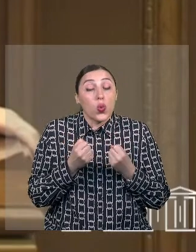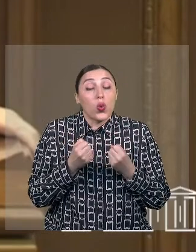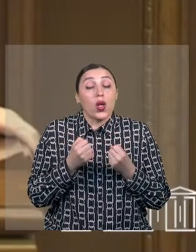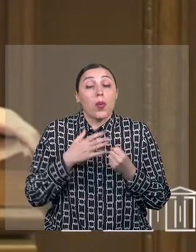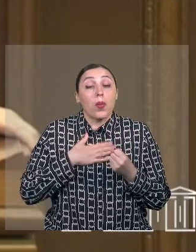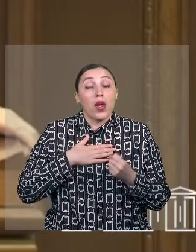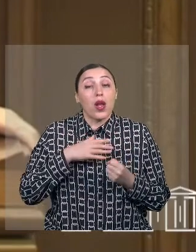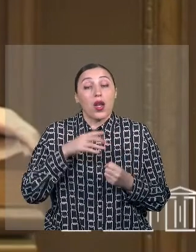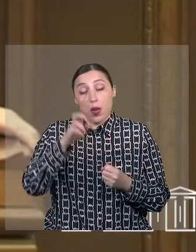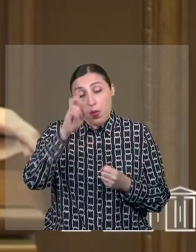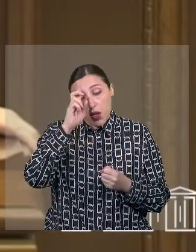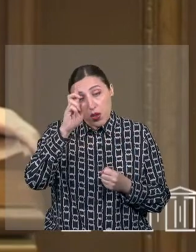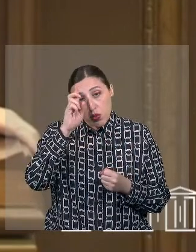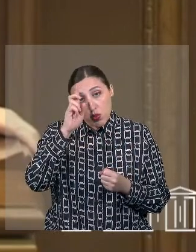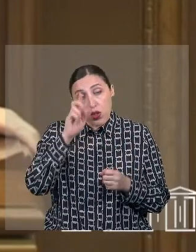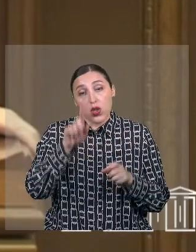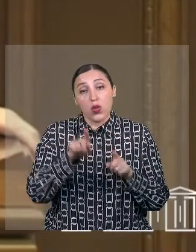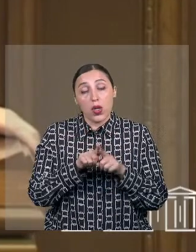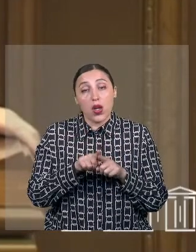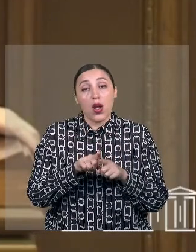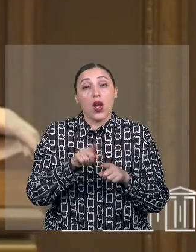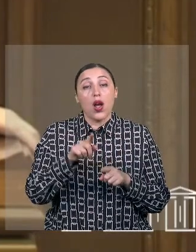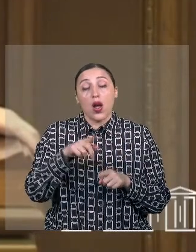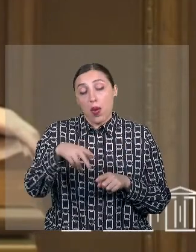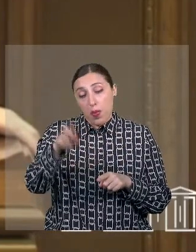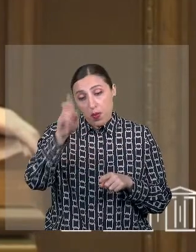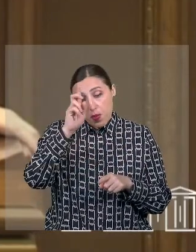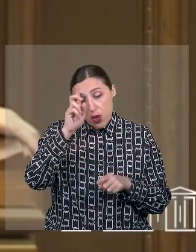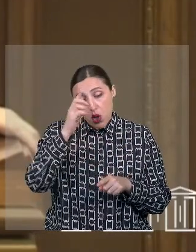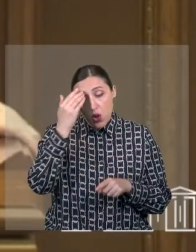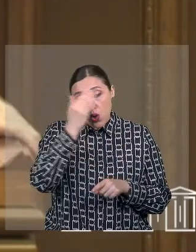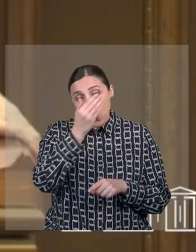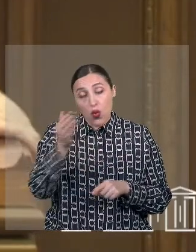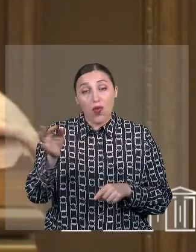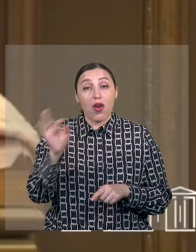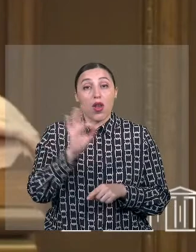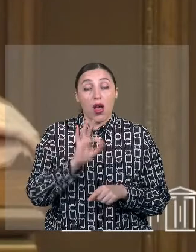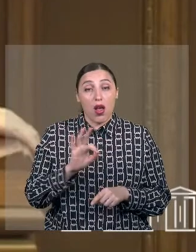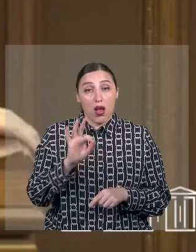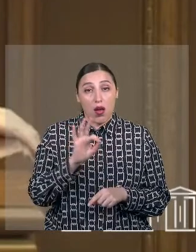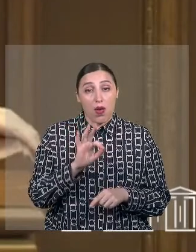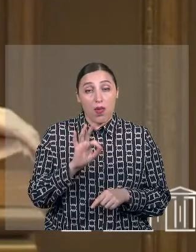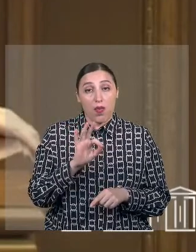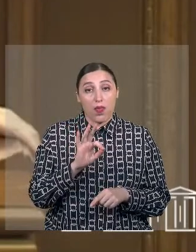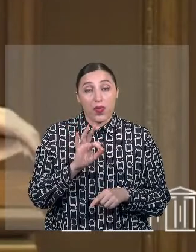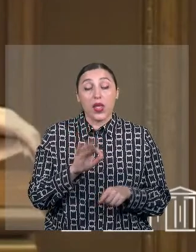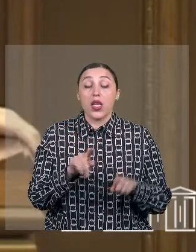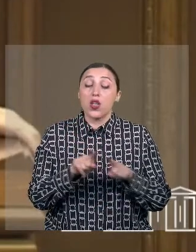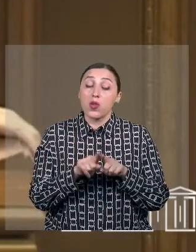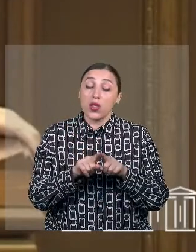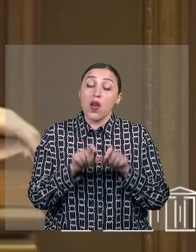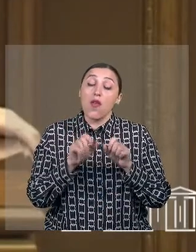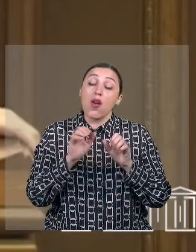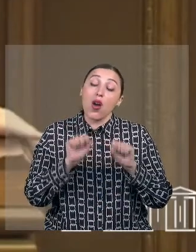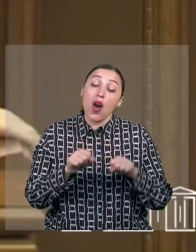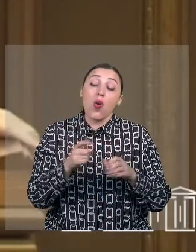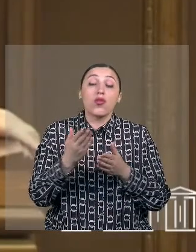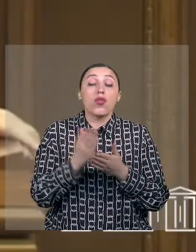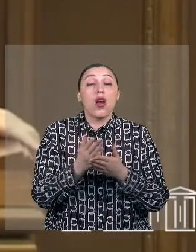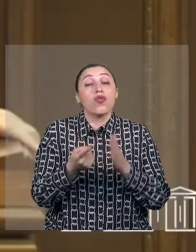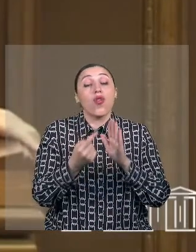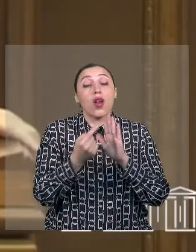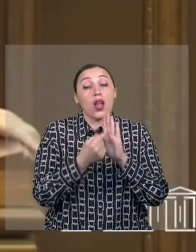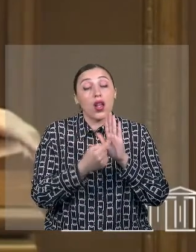Հայաստանի Հանրապետության և Հայաստանի Հանրապետության ժողովրդի համար, կարող են լինել պարամետրեր, որ